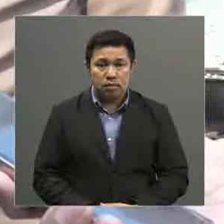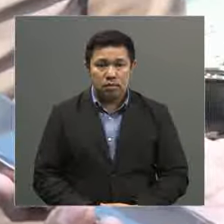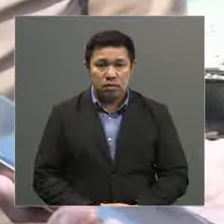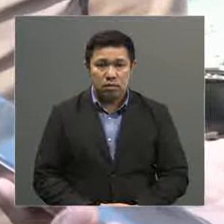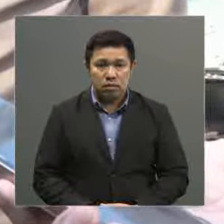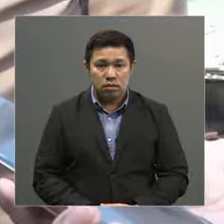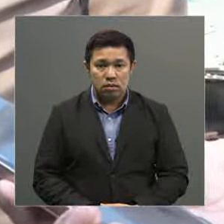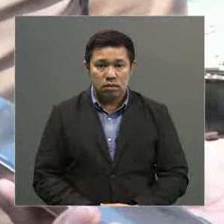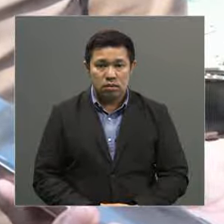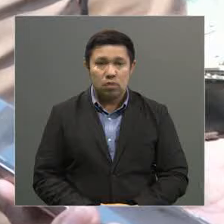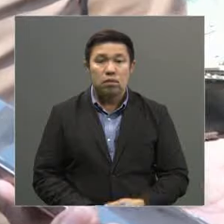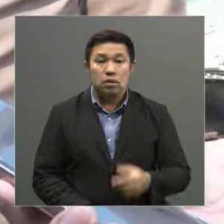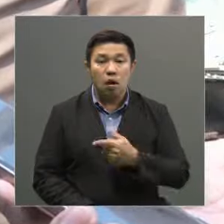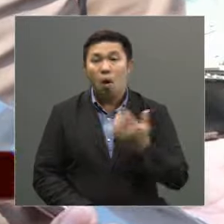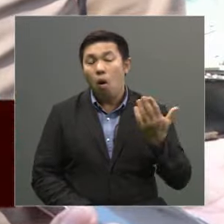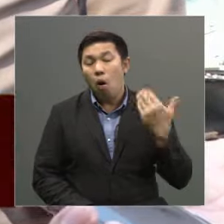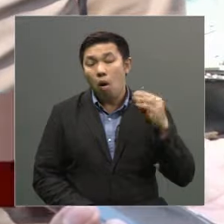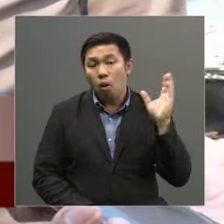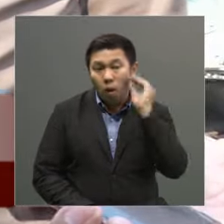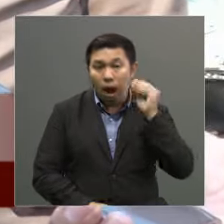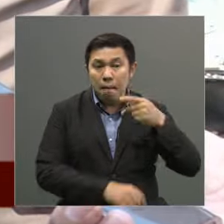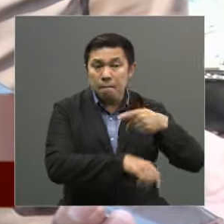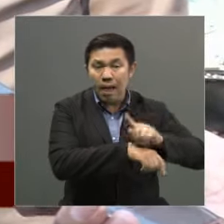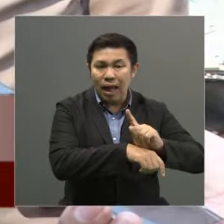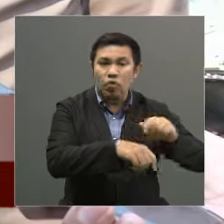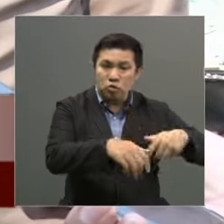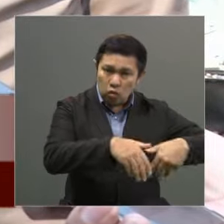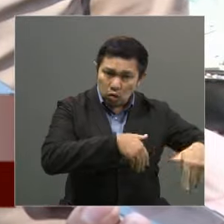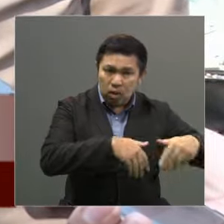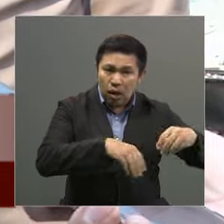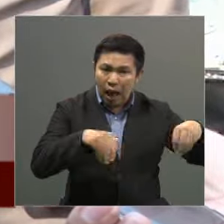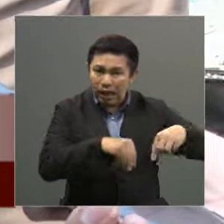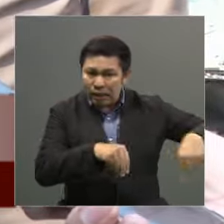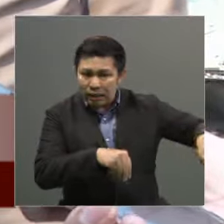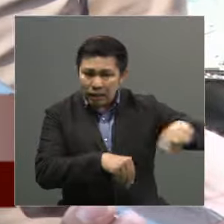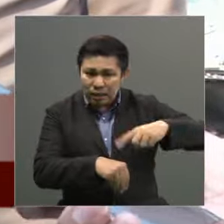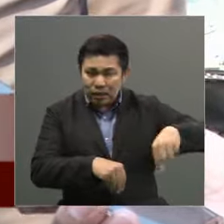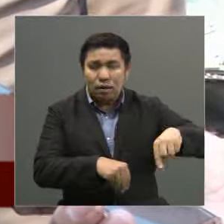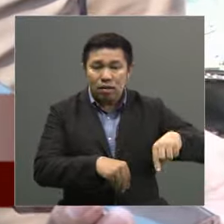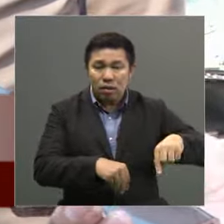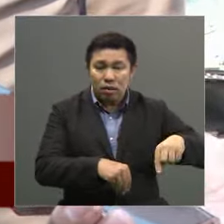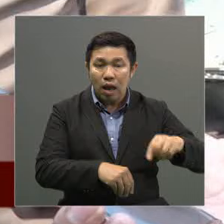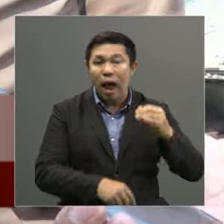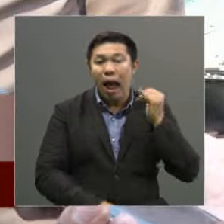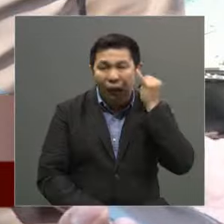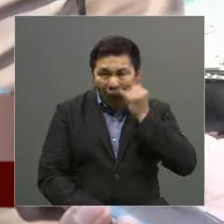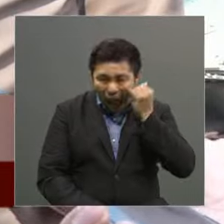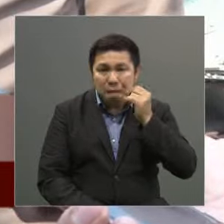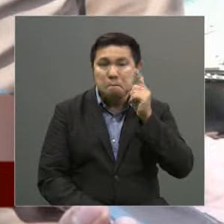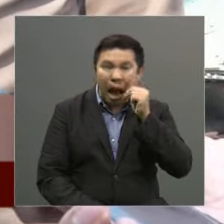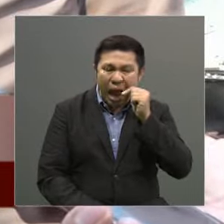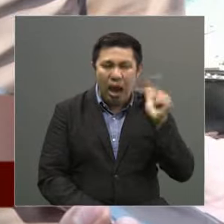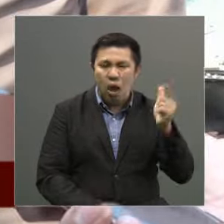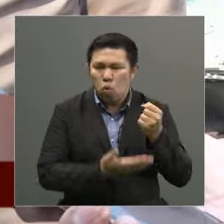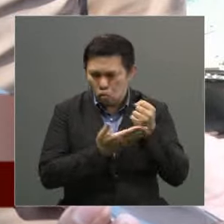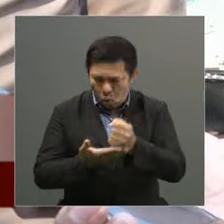จริงๆแล้วเดิมเนี่ยที่ทราบจากทางประธานชุมชนแล้วก็คนที่อยู่ในละแวกนี้ก็บอกว่าปกติจะมีคุณยายนะคะหรือคุณแม่เนี่ยคอยช่วยดู